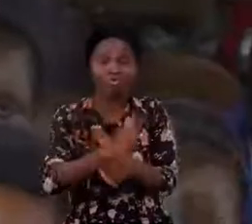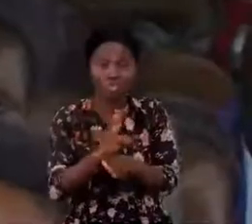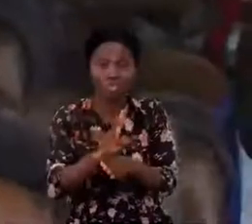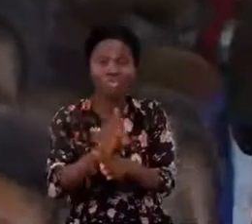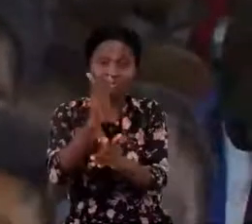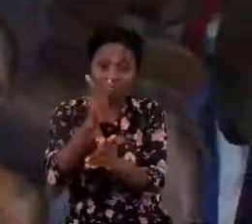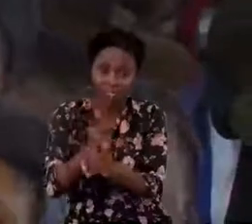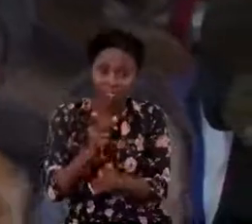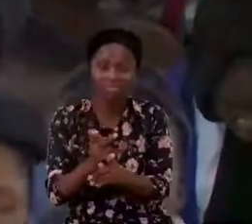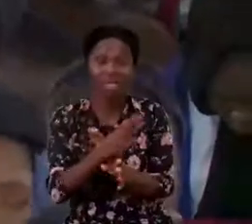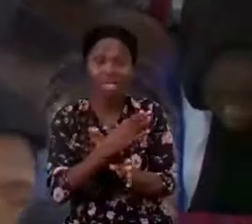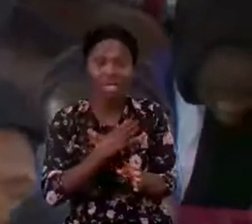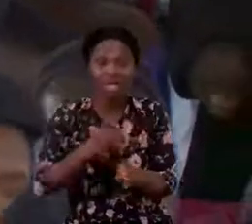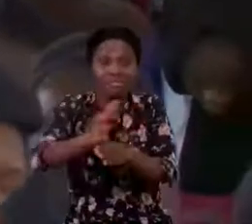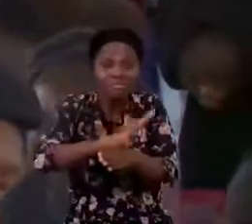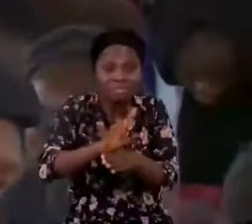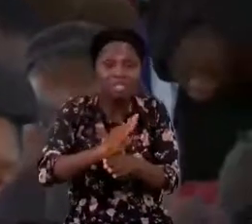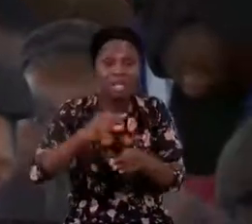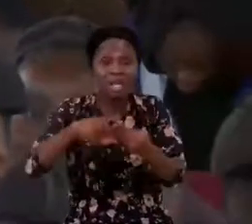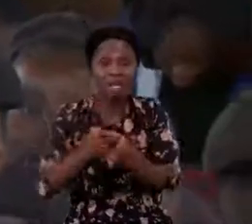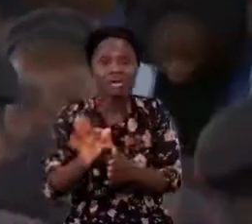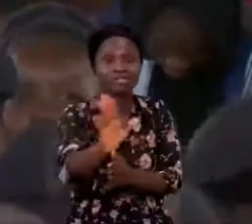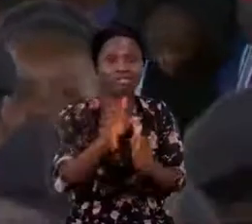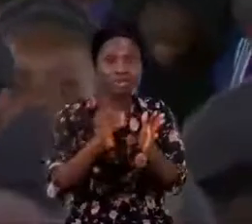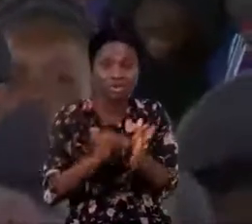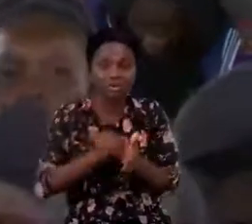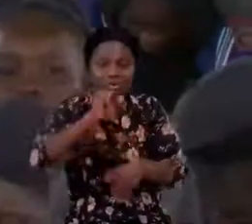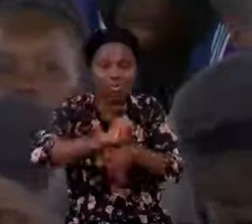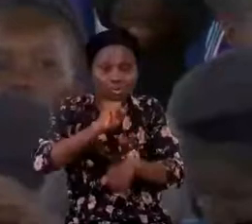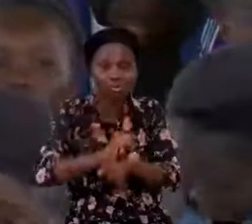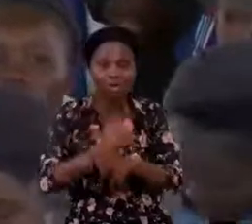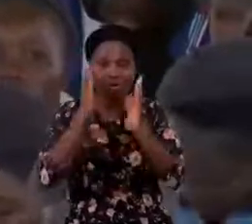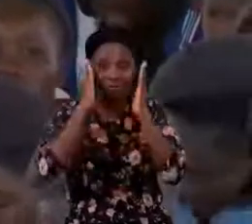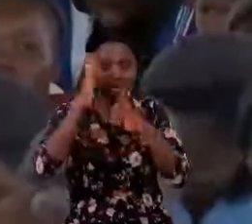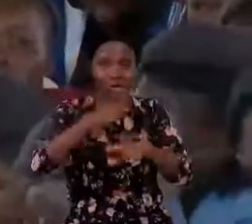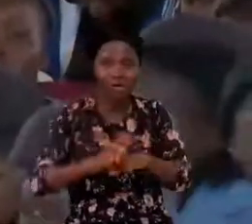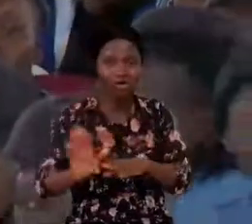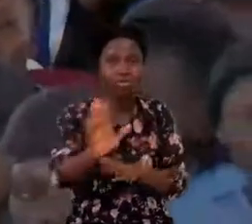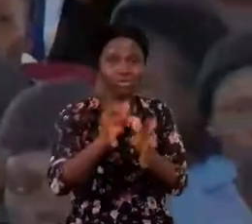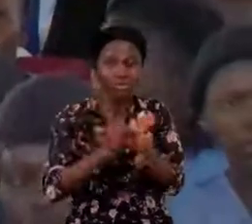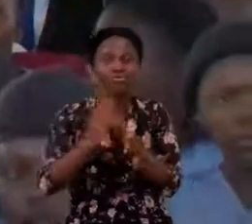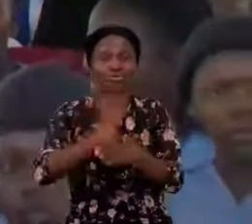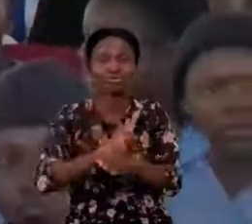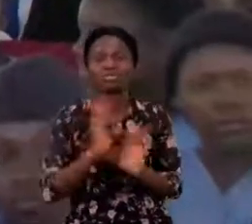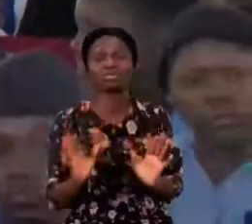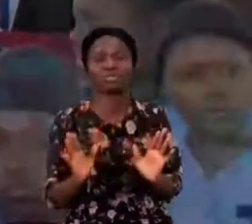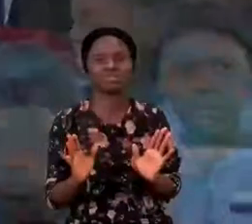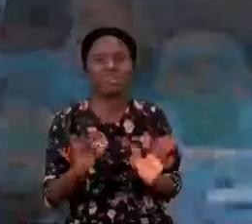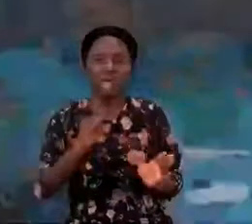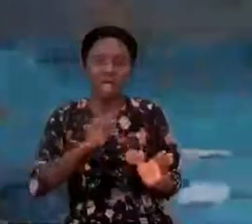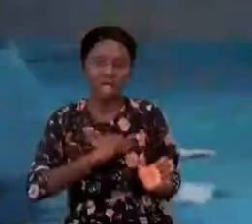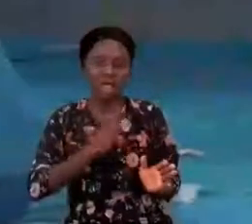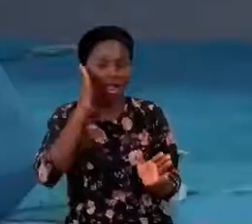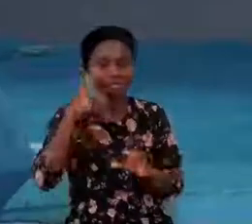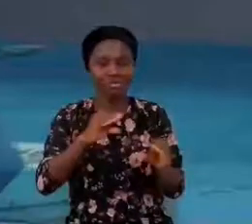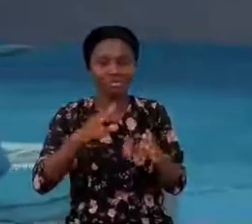vais étudier. Je ferai mes devoirs. Je ferai mes exercices.